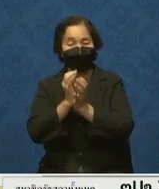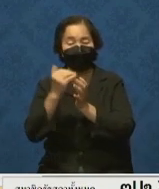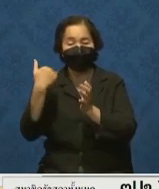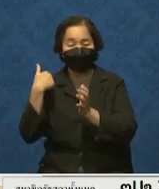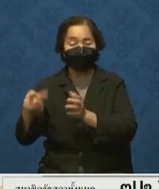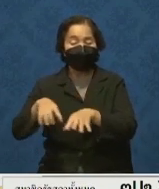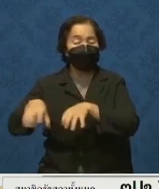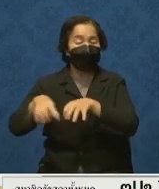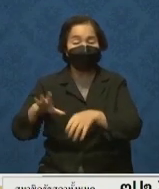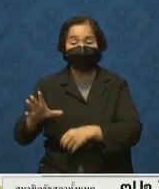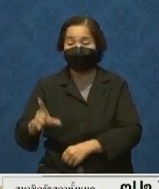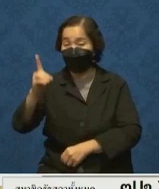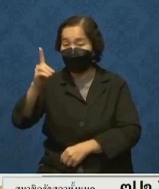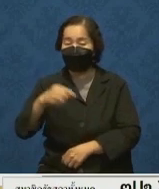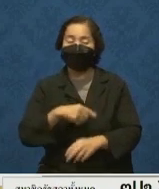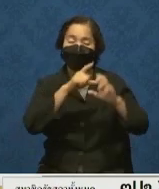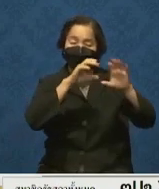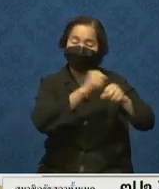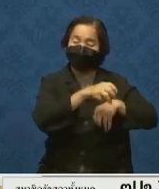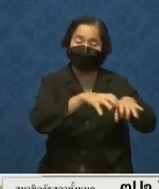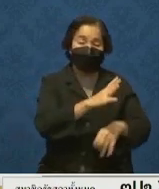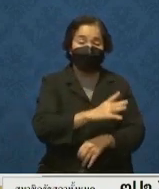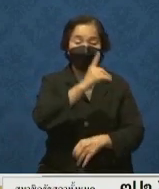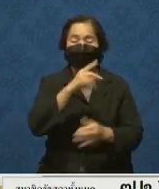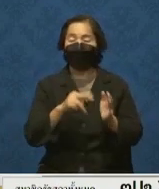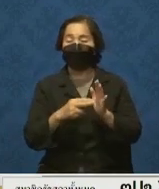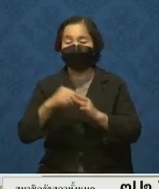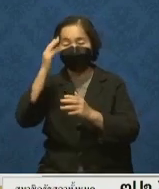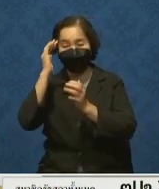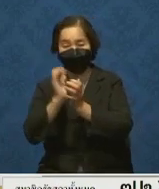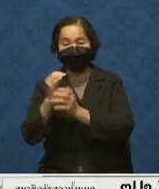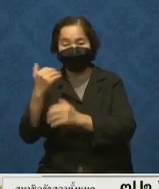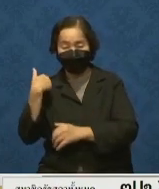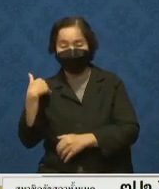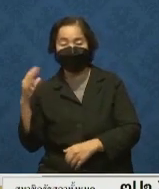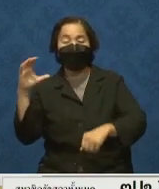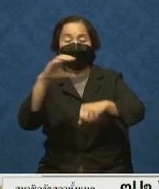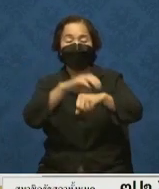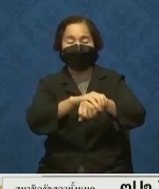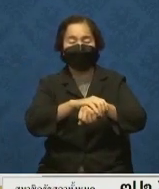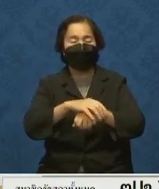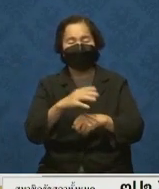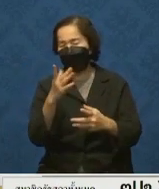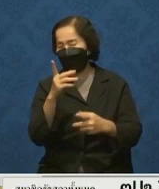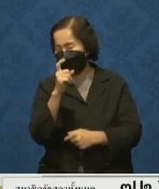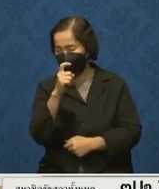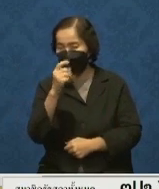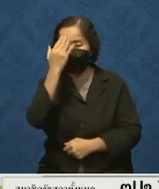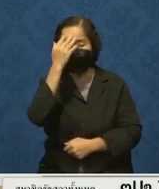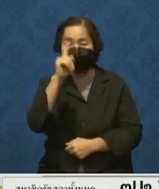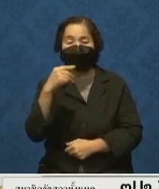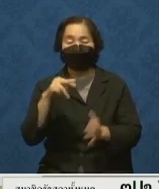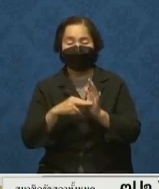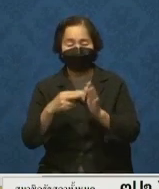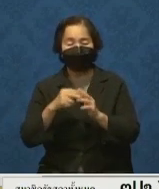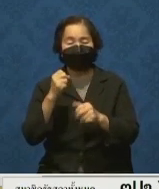หรอฟัยรับลฝัยเดียวั้นโอกาสที่ตำรวจจะไปจับคนในฝยรฐบาลเป็ไปแทบไม่ได้เพราสามารถใหทุให้โทษ